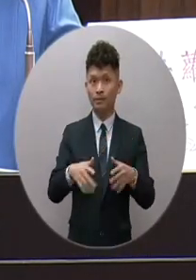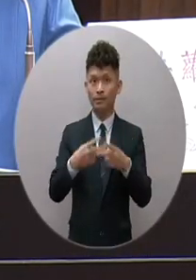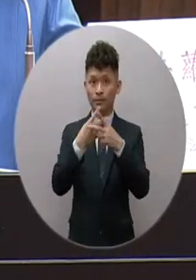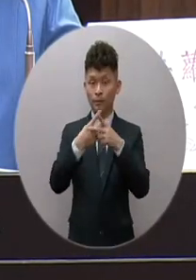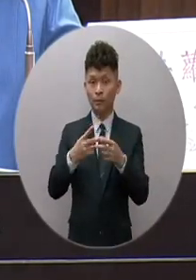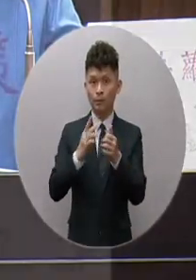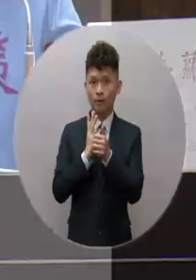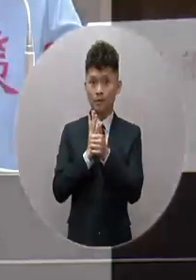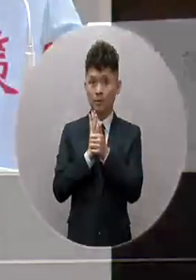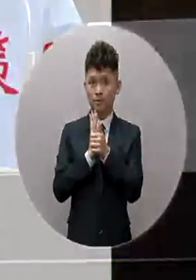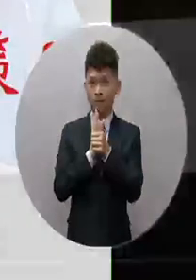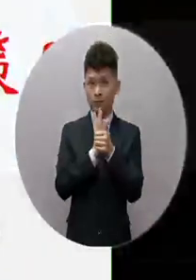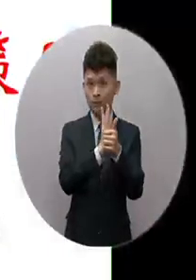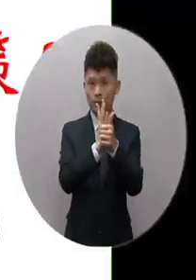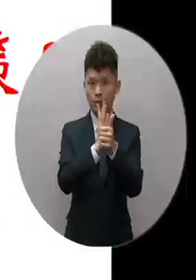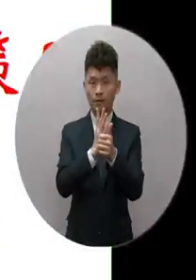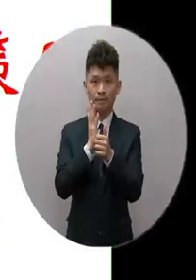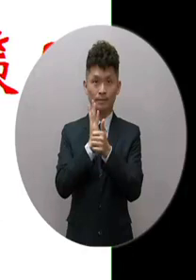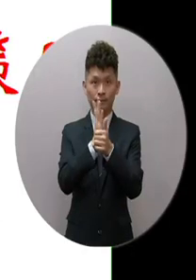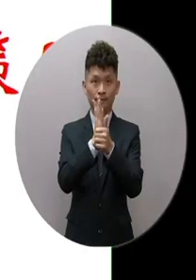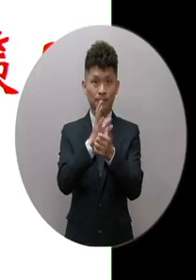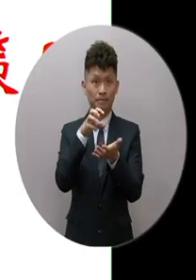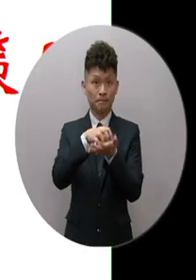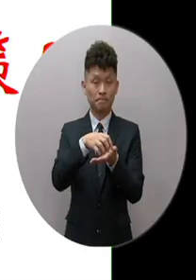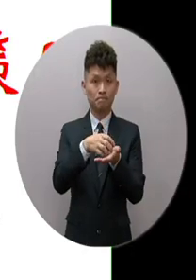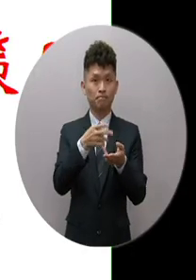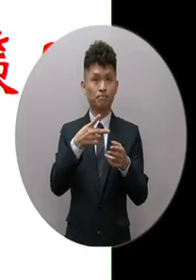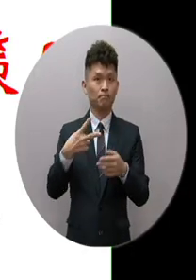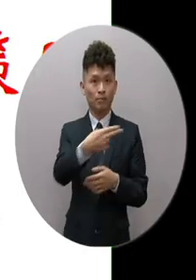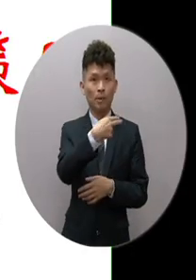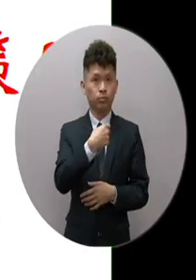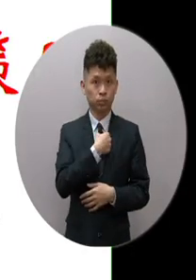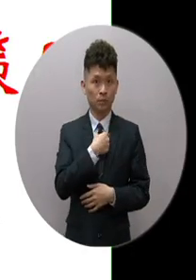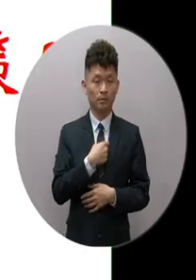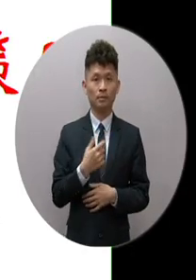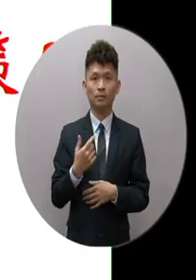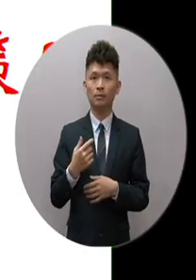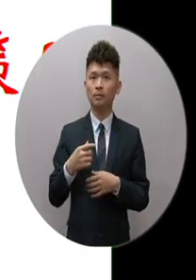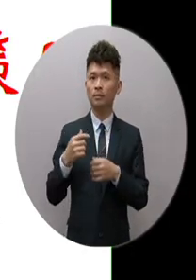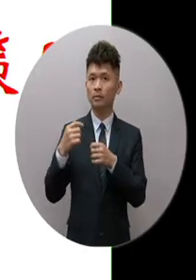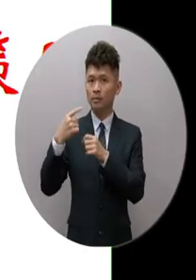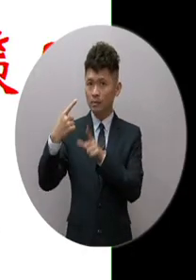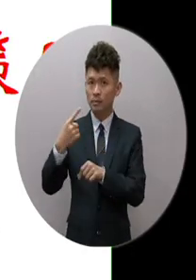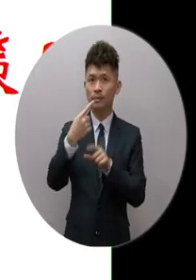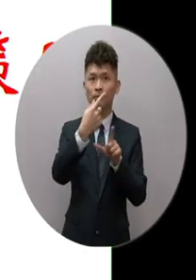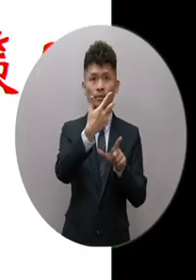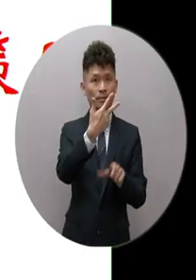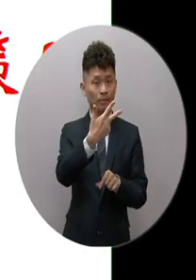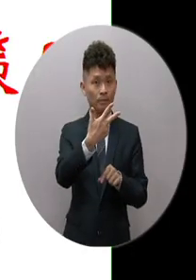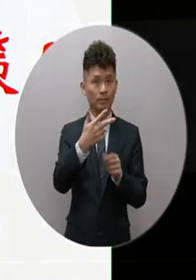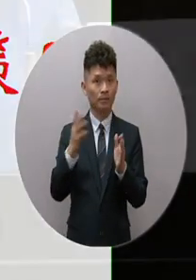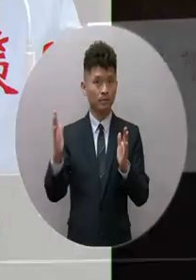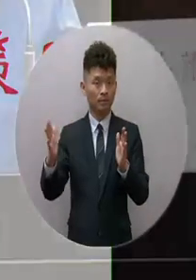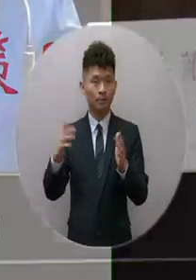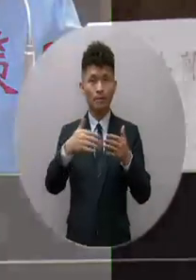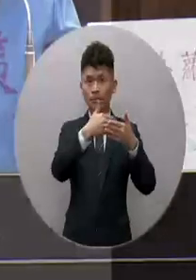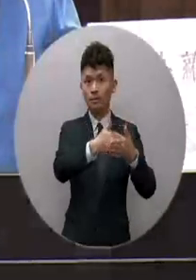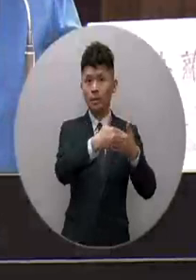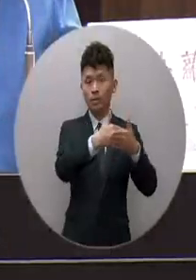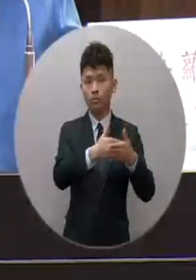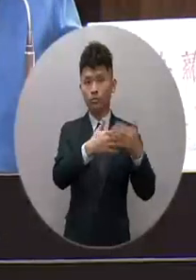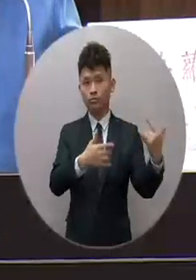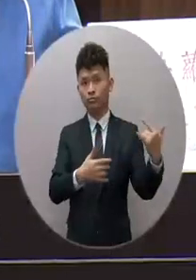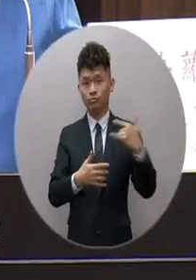团的领队证。那现在呢？上半年应该是照理说，大陆有1000个配额